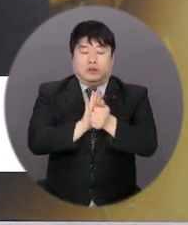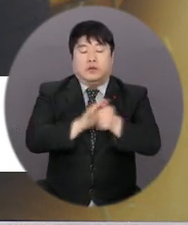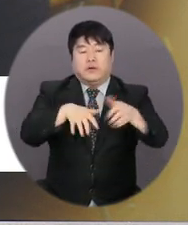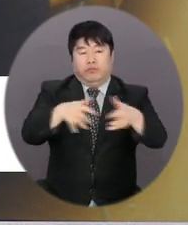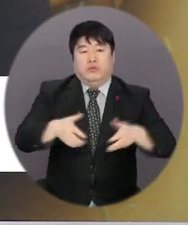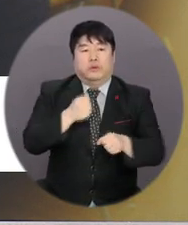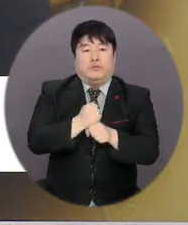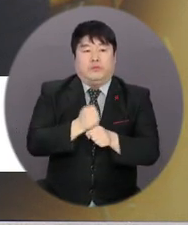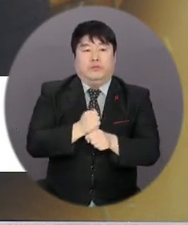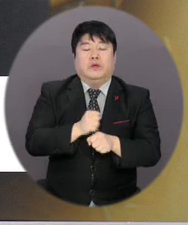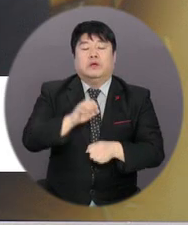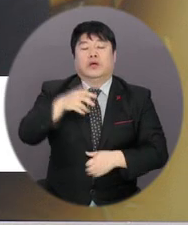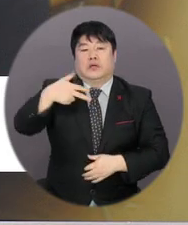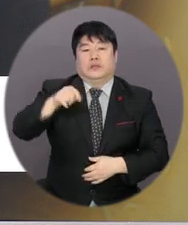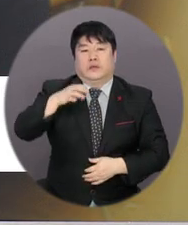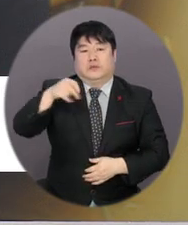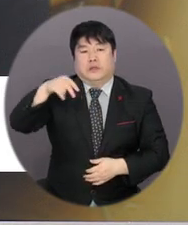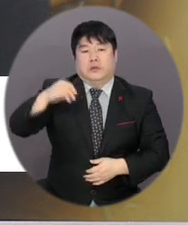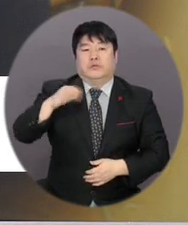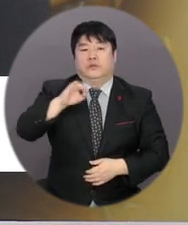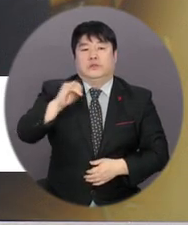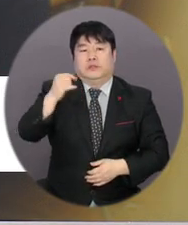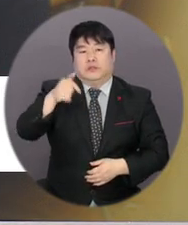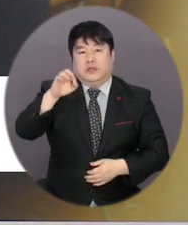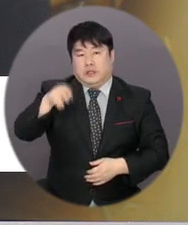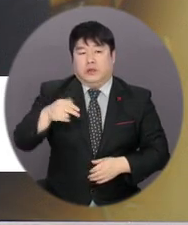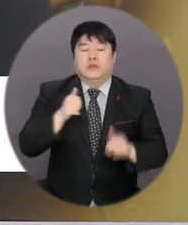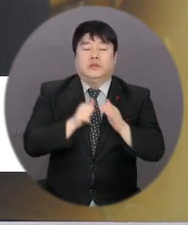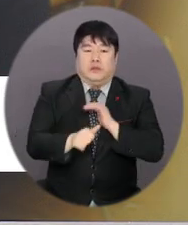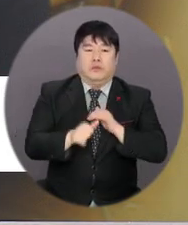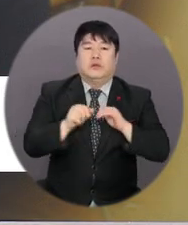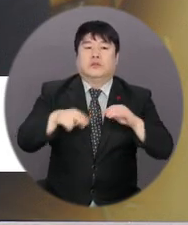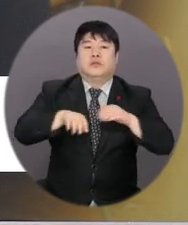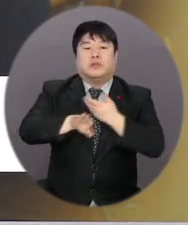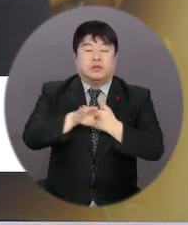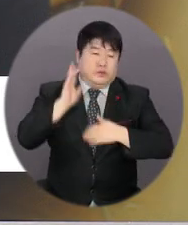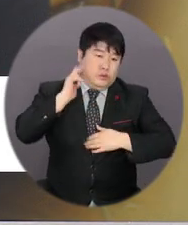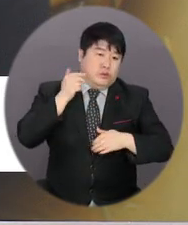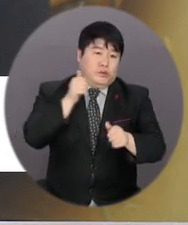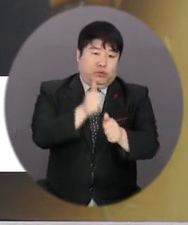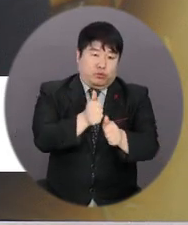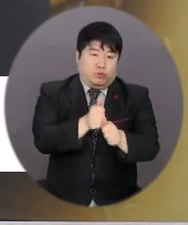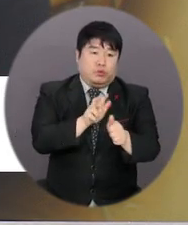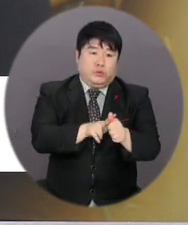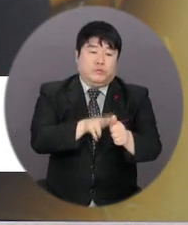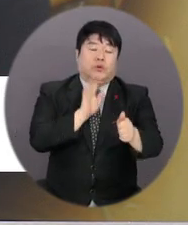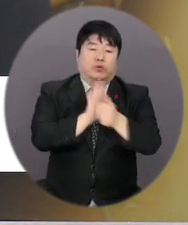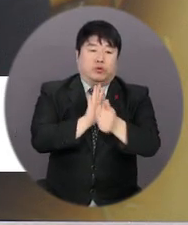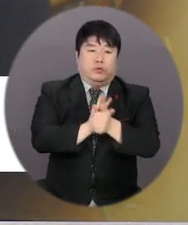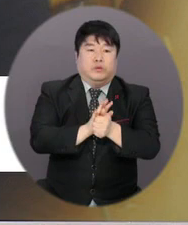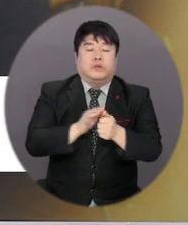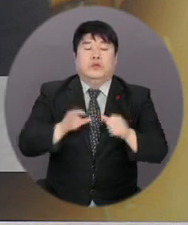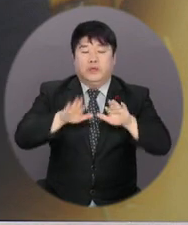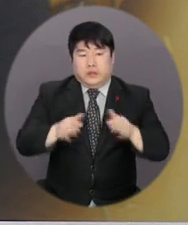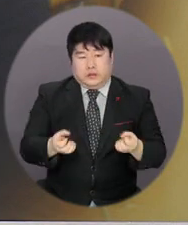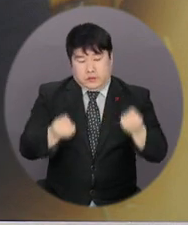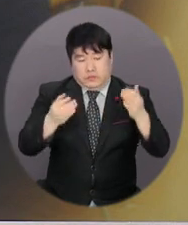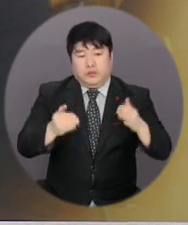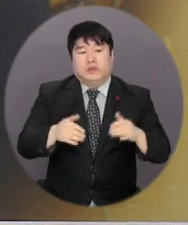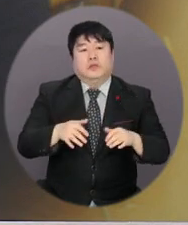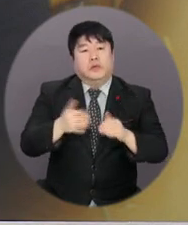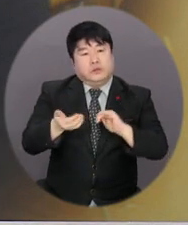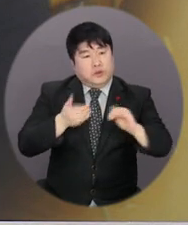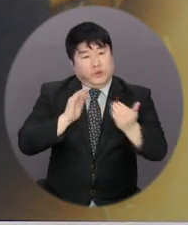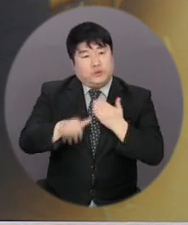이낙연 대표와 정세균 총리 등 다른 대선 주자를 지지하는 세력도 설 명절을 전후해 조직화의 나설 것으로 보입니다 이